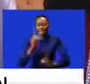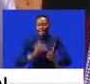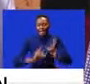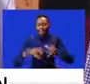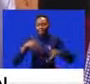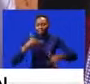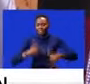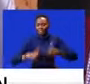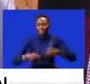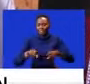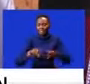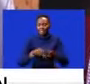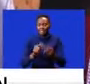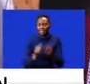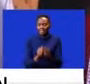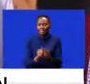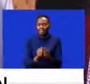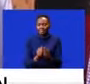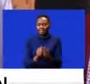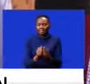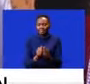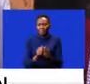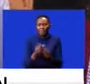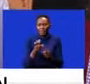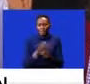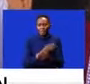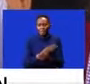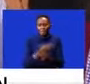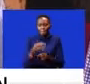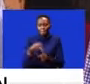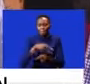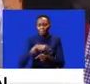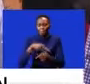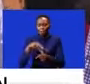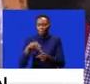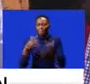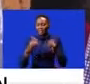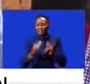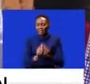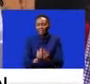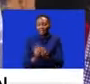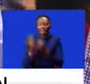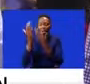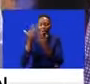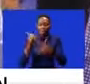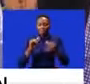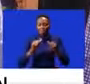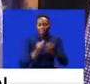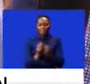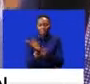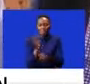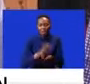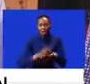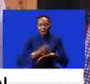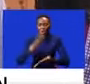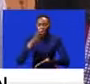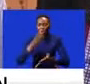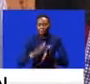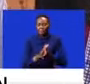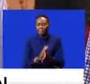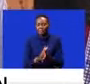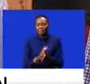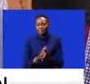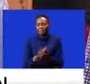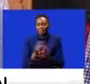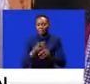winning mimes gi narratives we are expecting them ni gidhi kelonwa okombe ka gidhi e Nyanza national